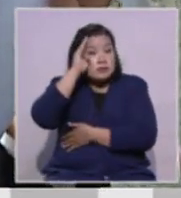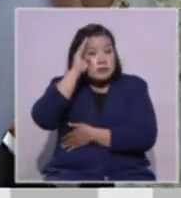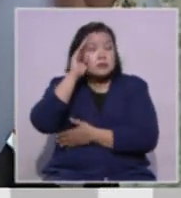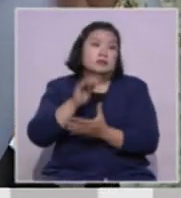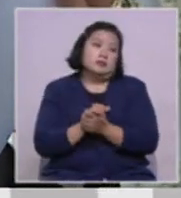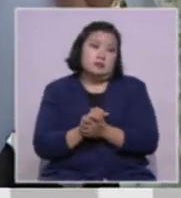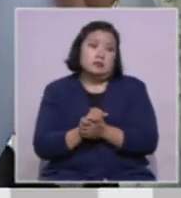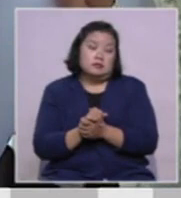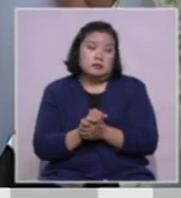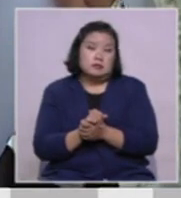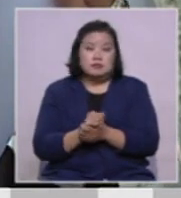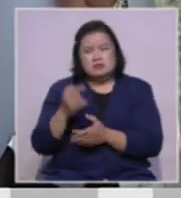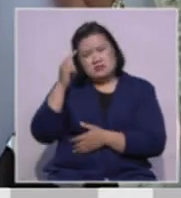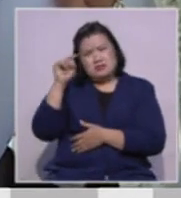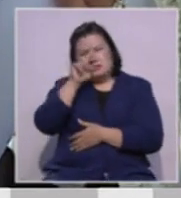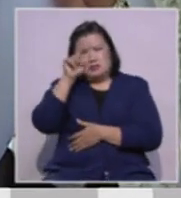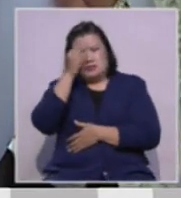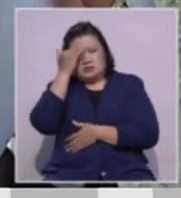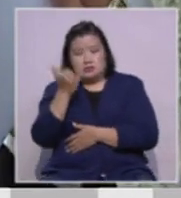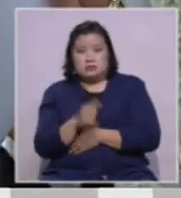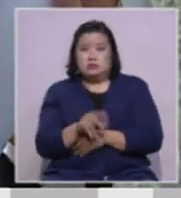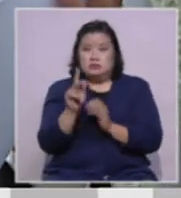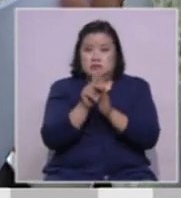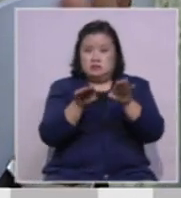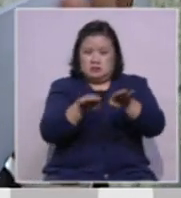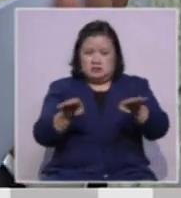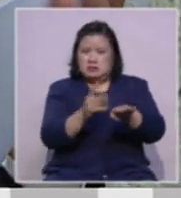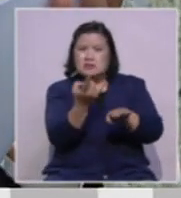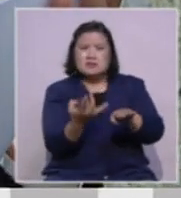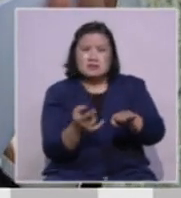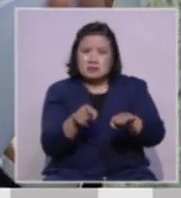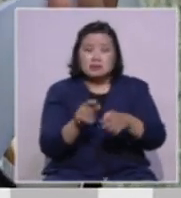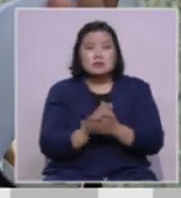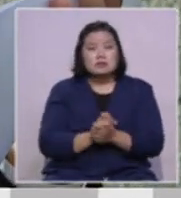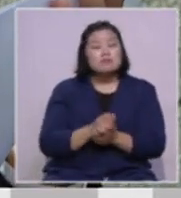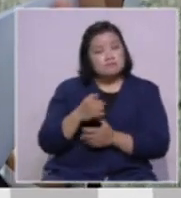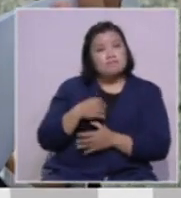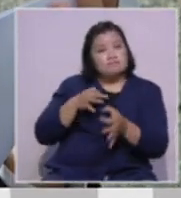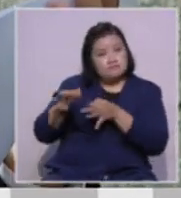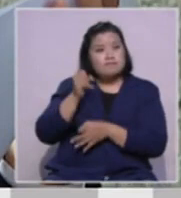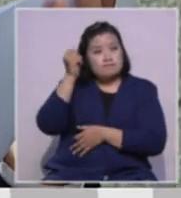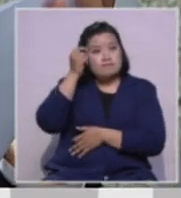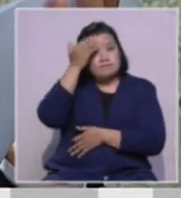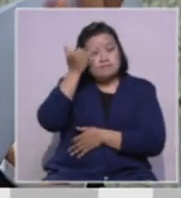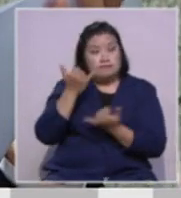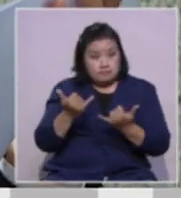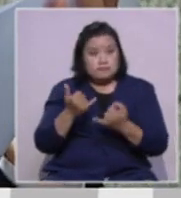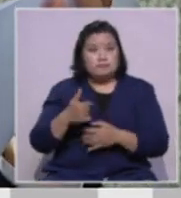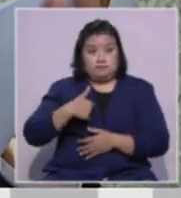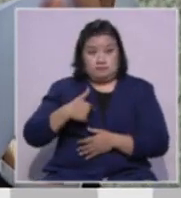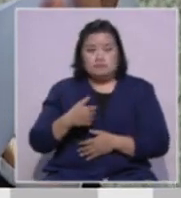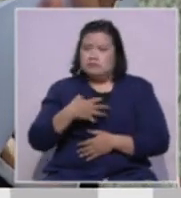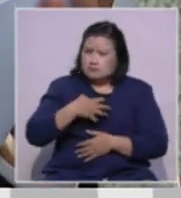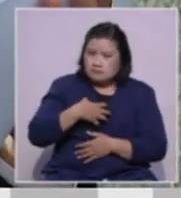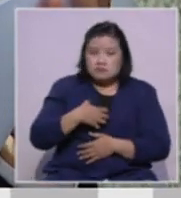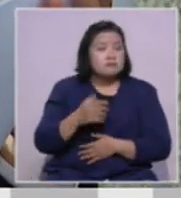ประยุทธ์นี่คืออะไร เรื่องมาตรฐานก็อันนึงแต่ต้องบอกว่าถ้าพูดแบบให้ความเป็นธรรมคุณธรรมนัสหน่อยนะเขาก็ไม่ได้มีความต้องการบอกว่าอยากจะเป็นผม